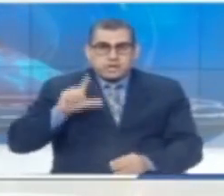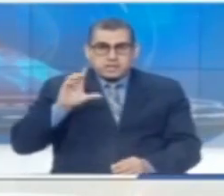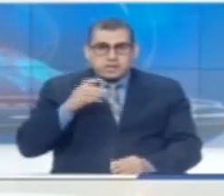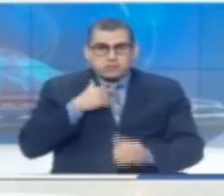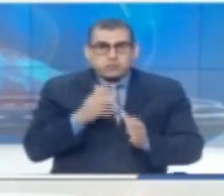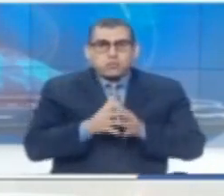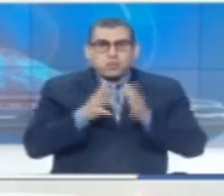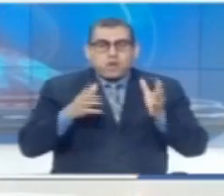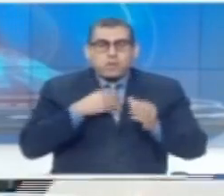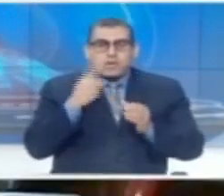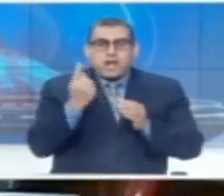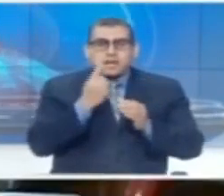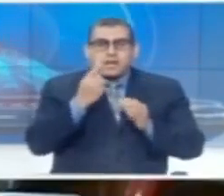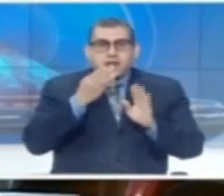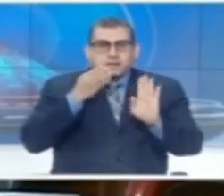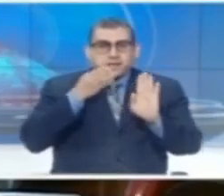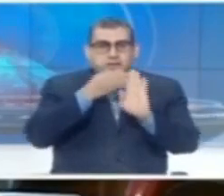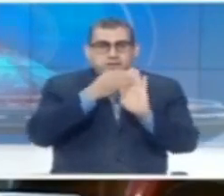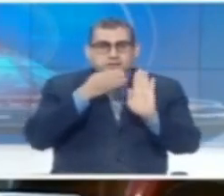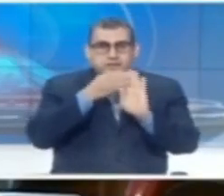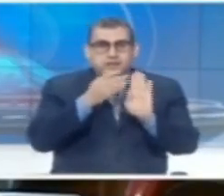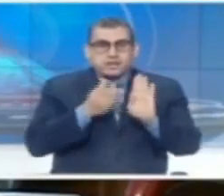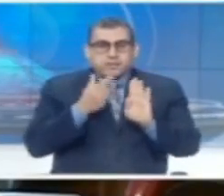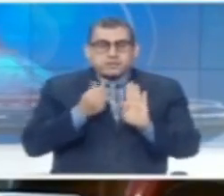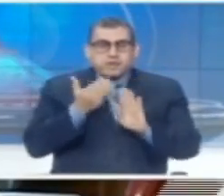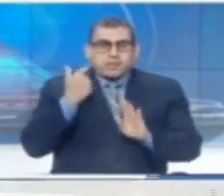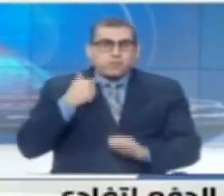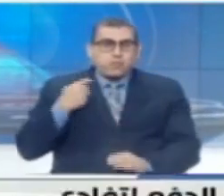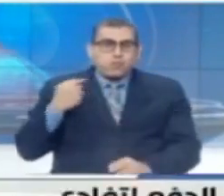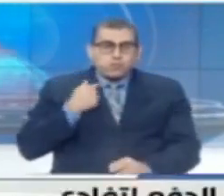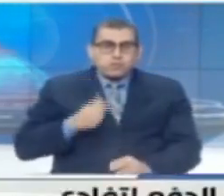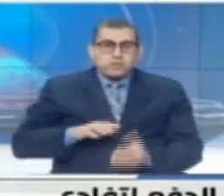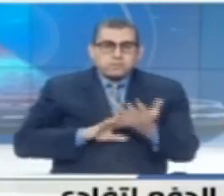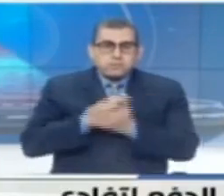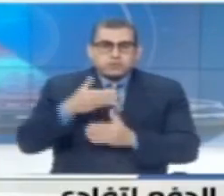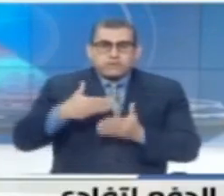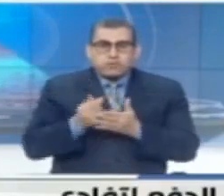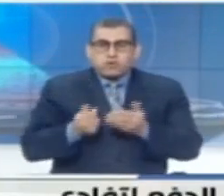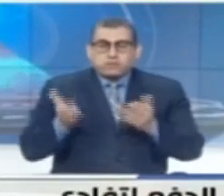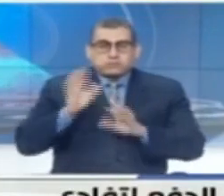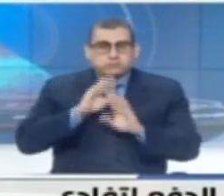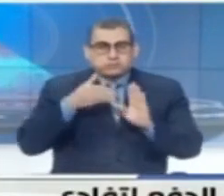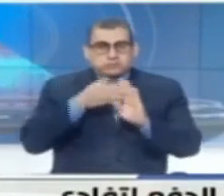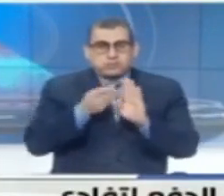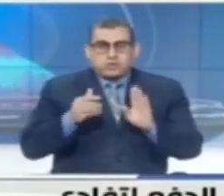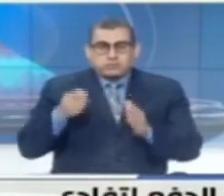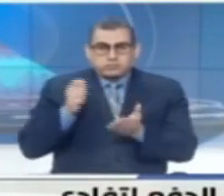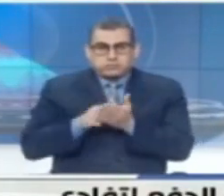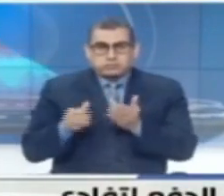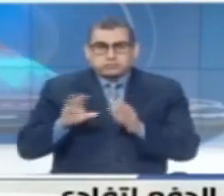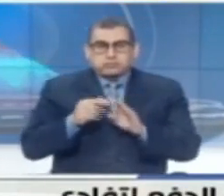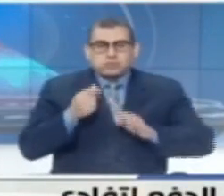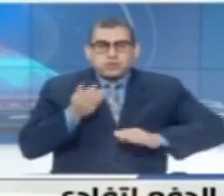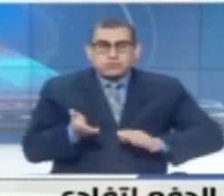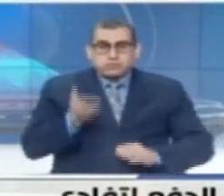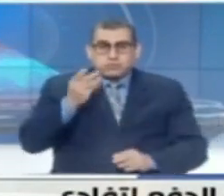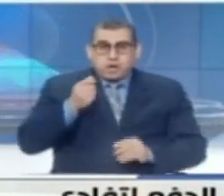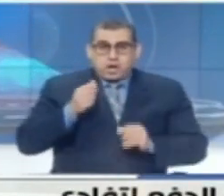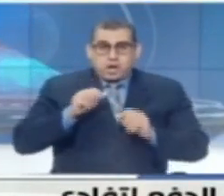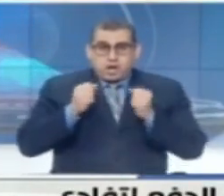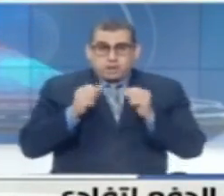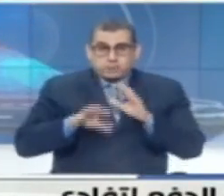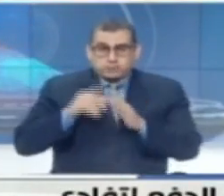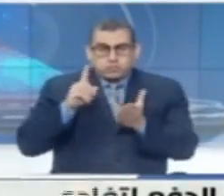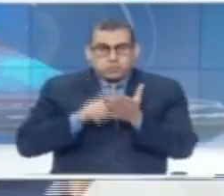بالتوسع في تركيب العدادات مسبقة الدفع لتفادي مشكلات الفواتير والتحصيل، مؤكدا أن رفع أسعار الكهرباء